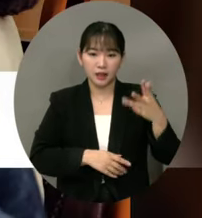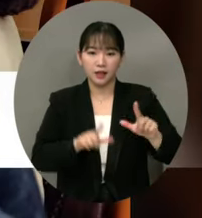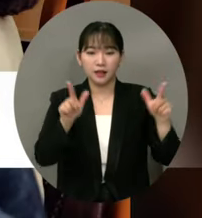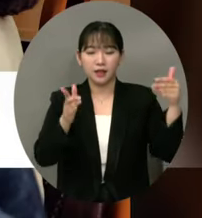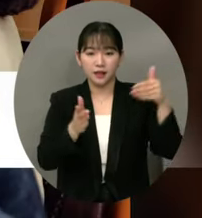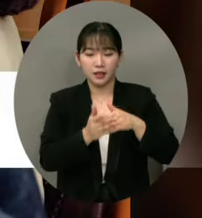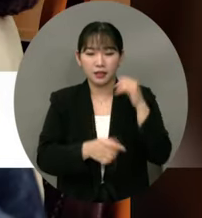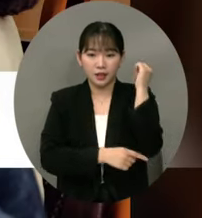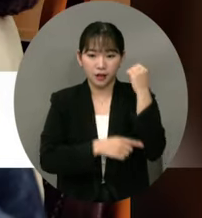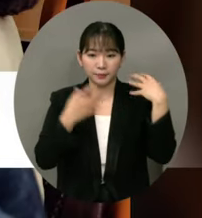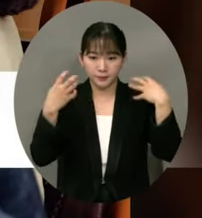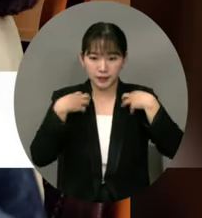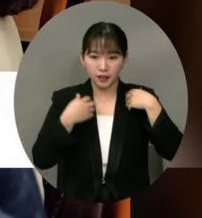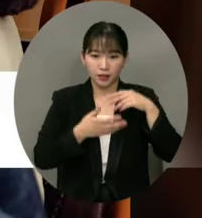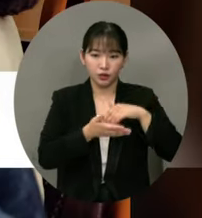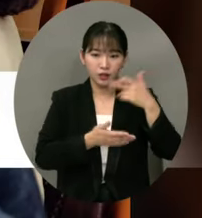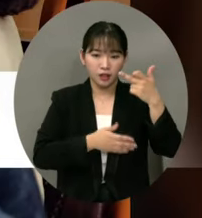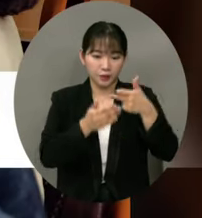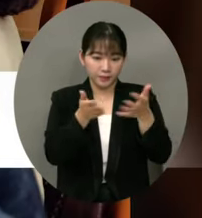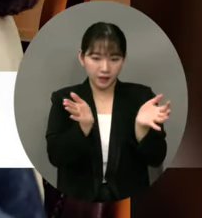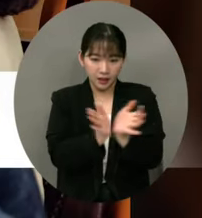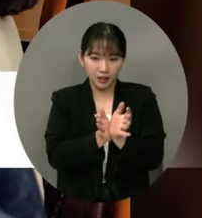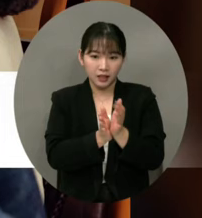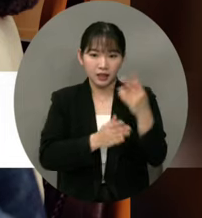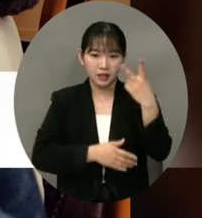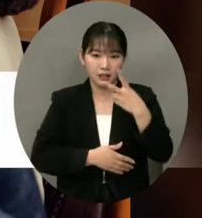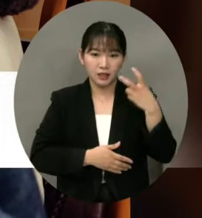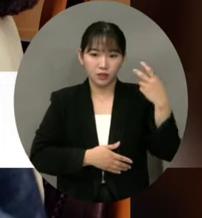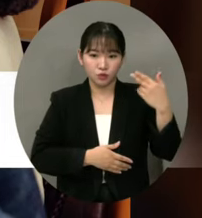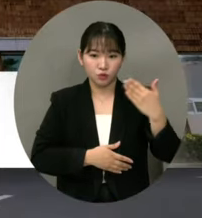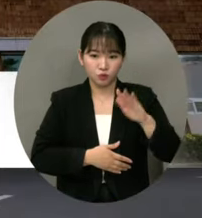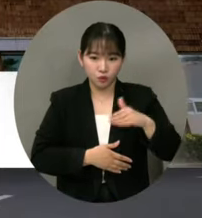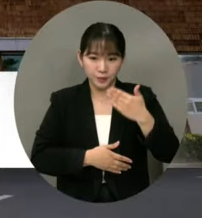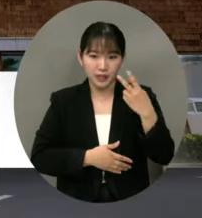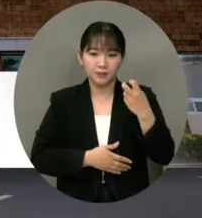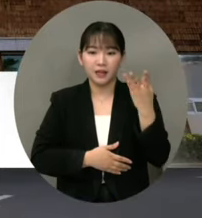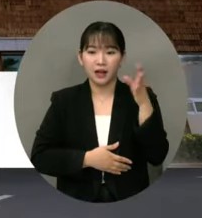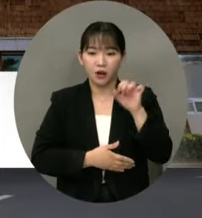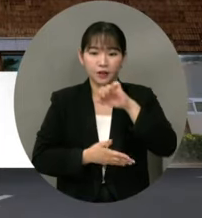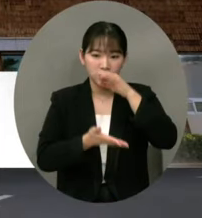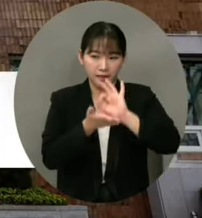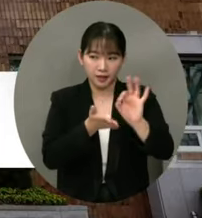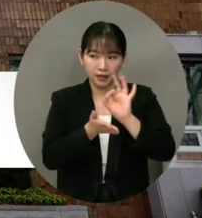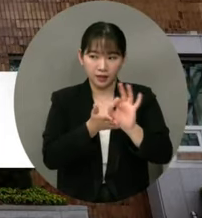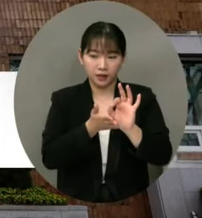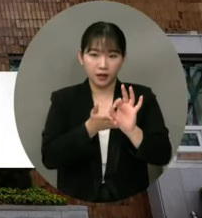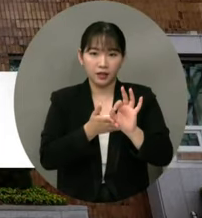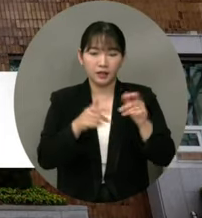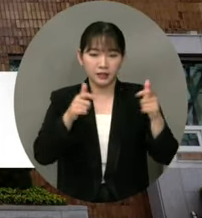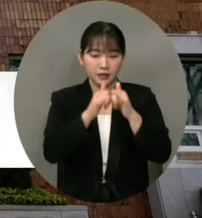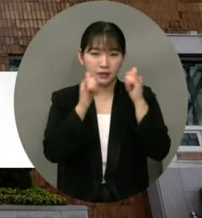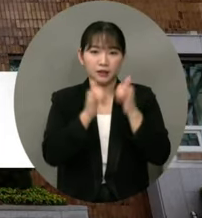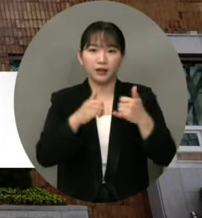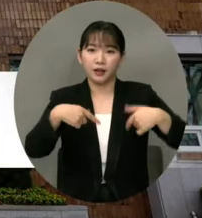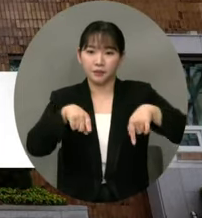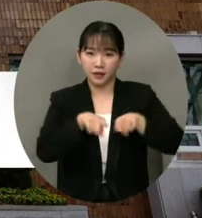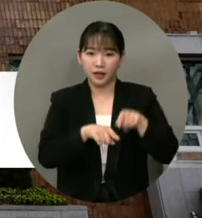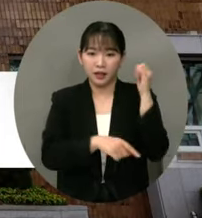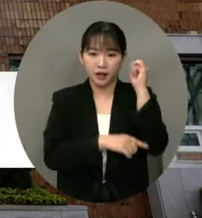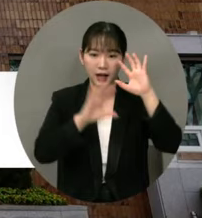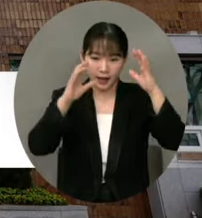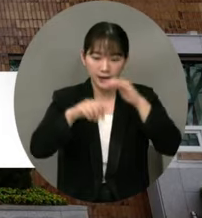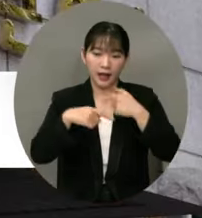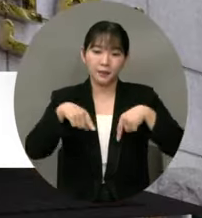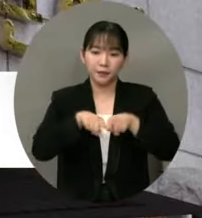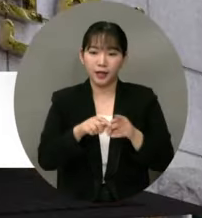2028년까지 영암군청 17개 부서가 2,924억 원 규모의 예산을 투입해 지역사회가 함께 영암의